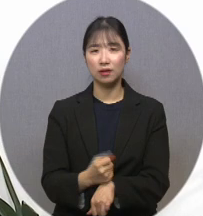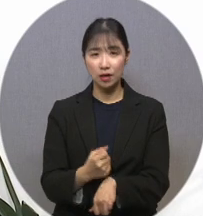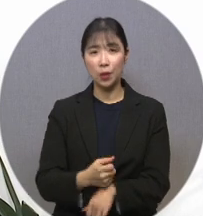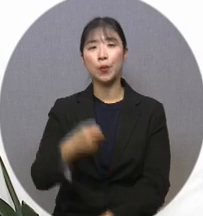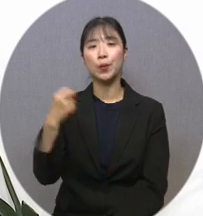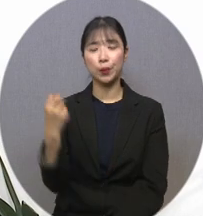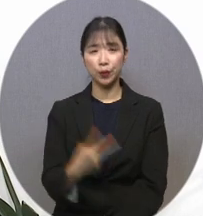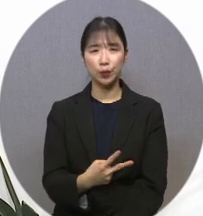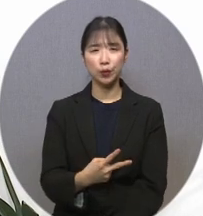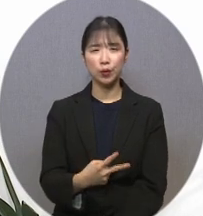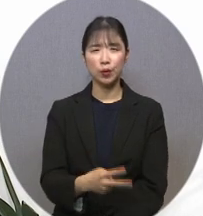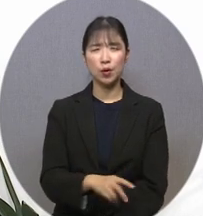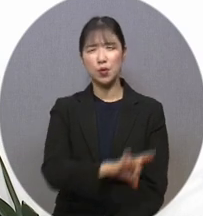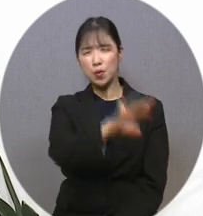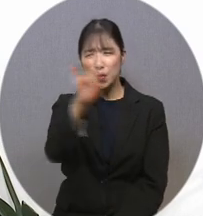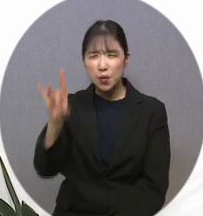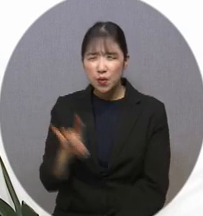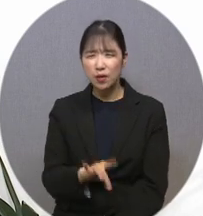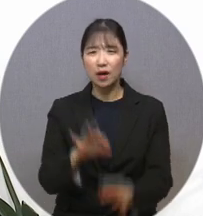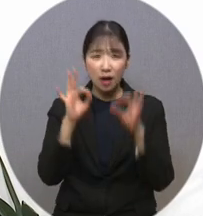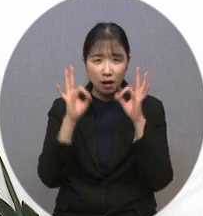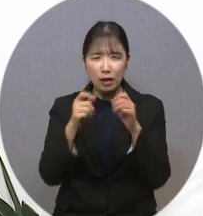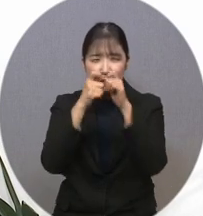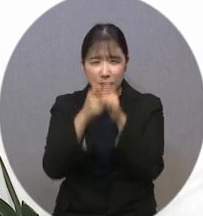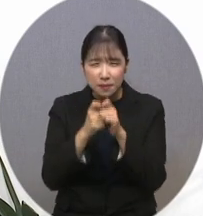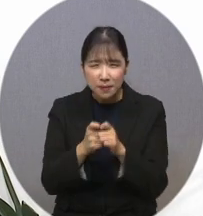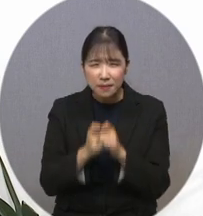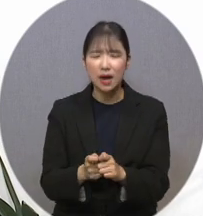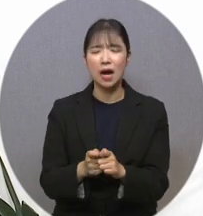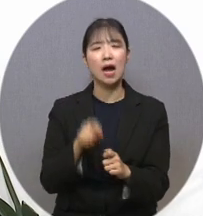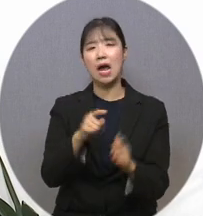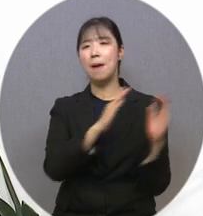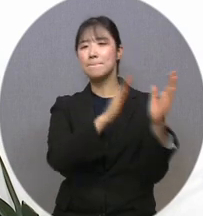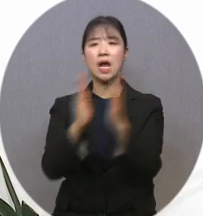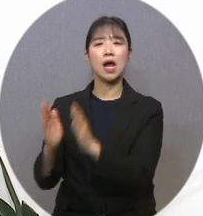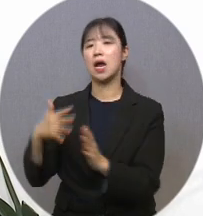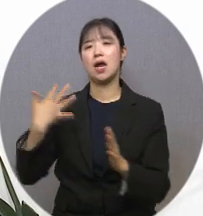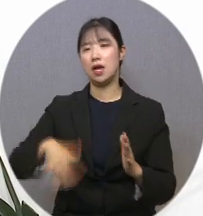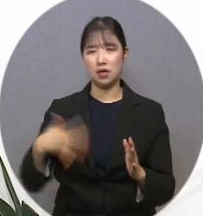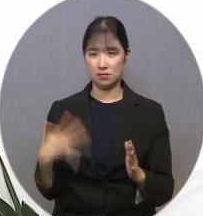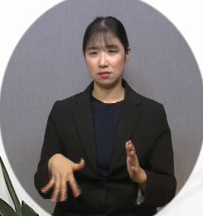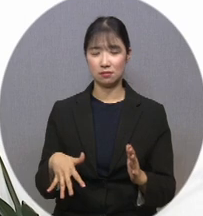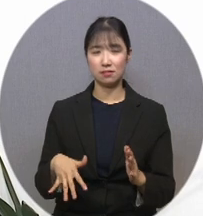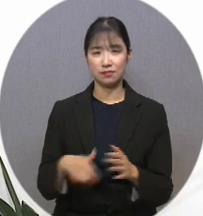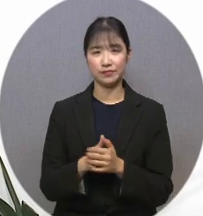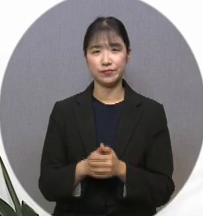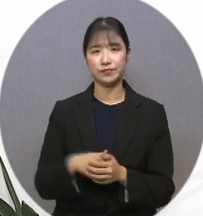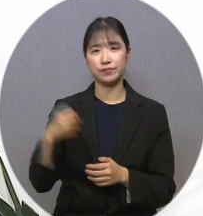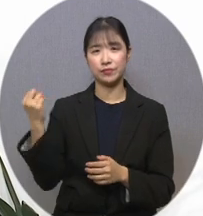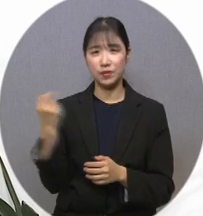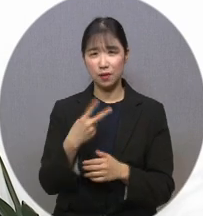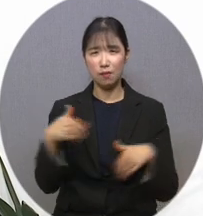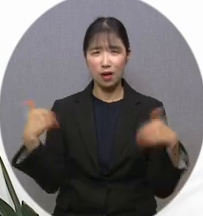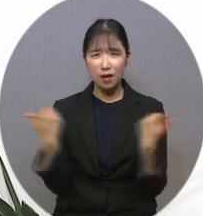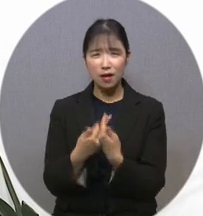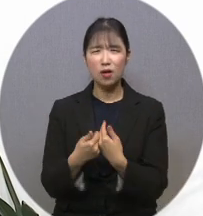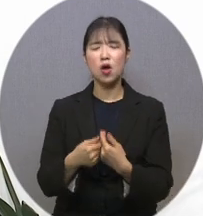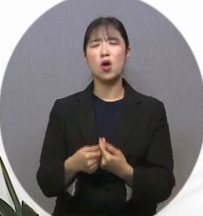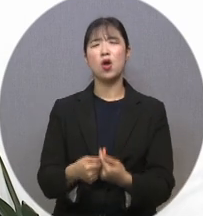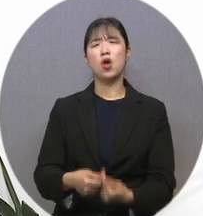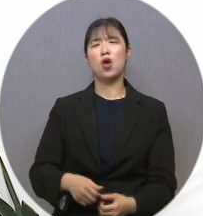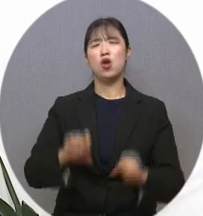또 촘촘히 그 이런 사회안전망이 마련이 안 돼 있고, 반면에